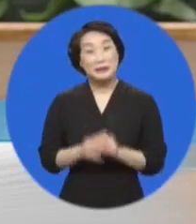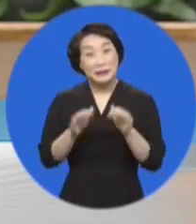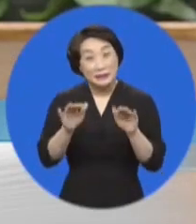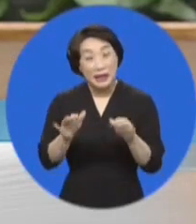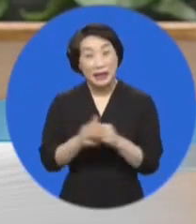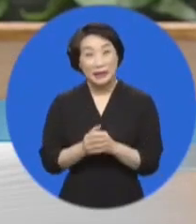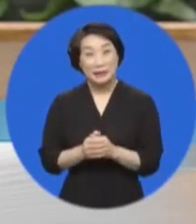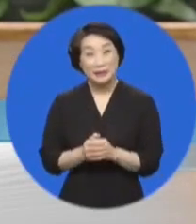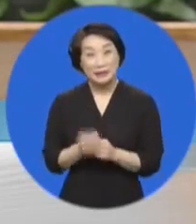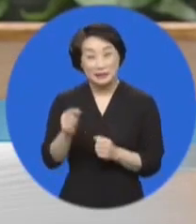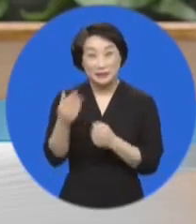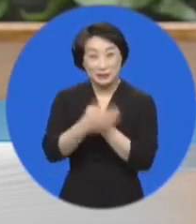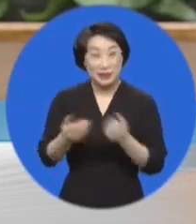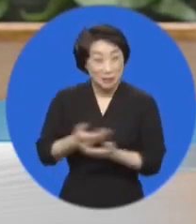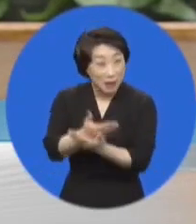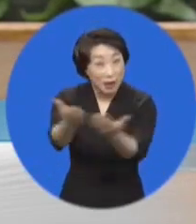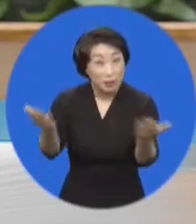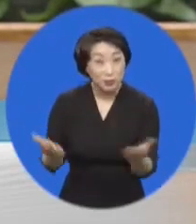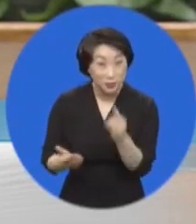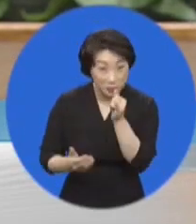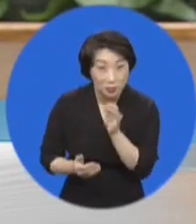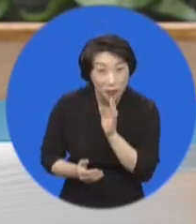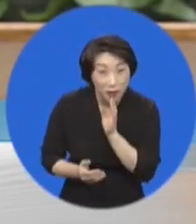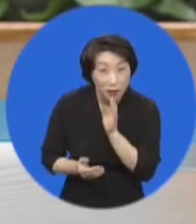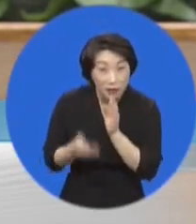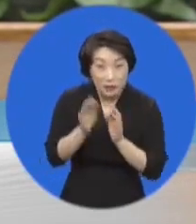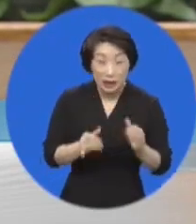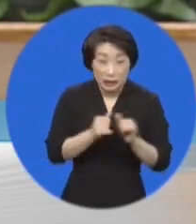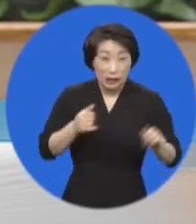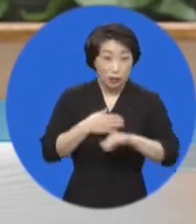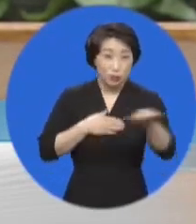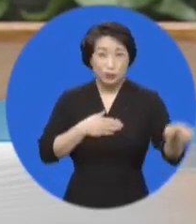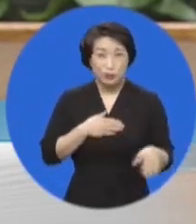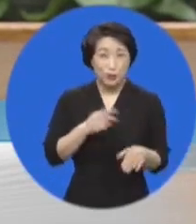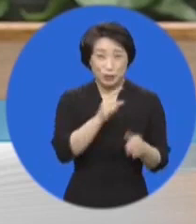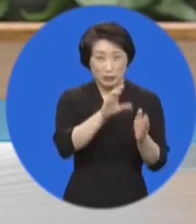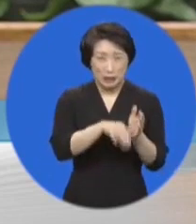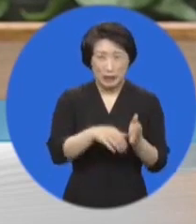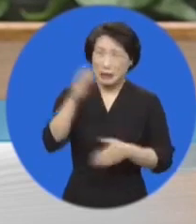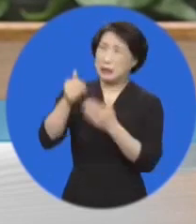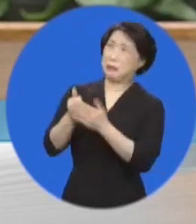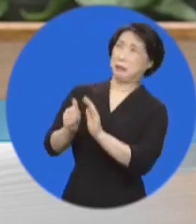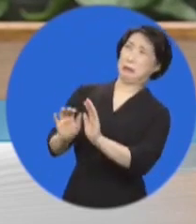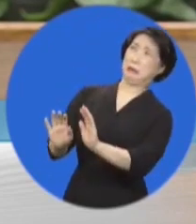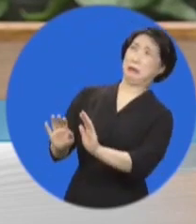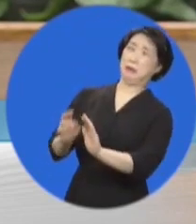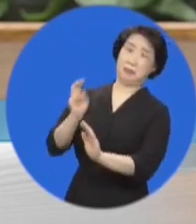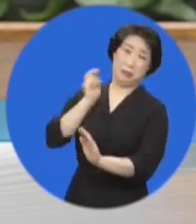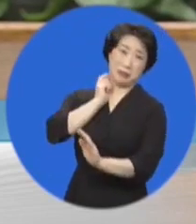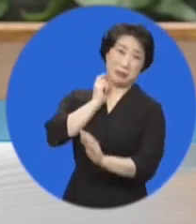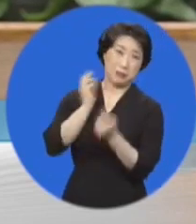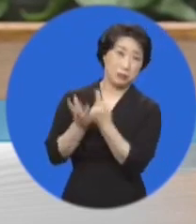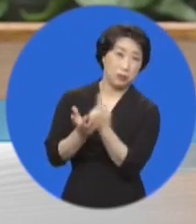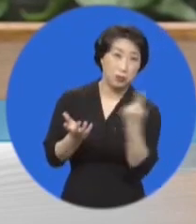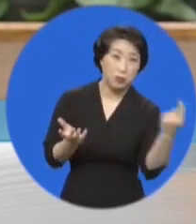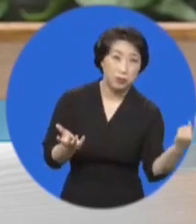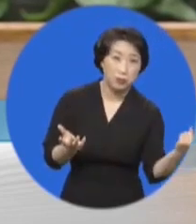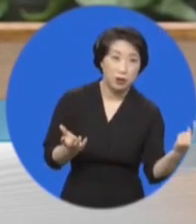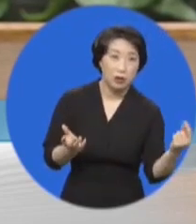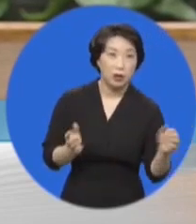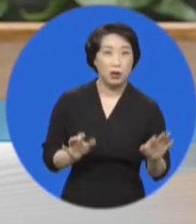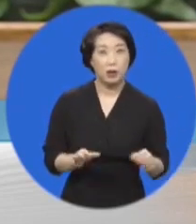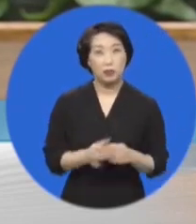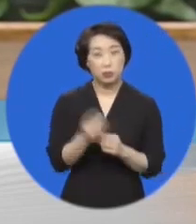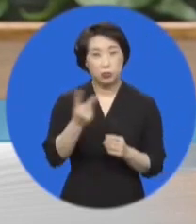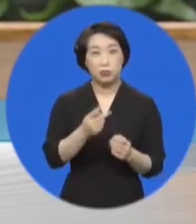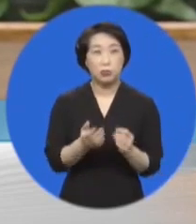보세요, 이렇게 은혜를 베풀지만 인간은 때로 하나님을 배신해서 떠나고